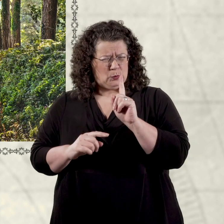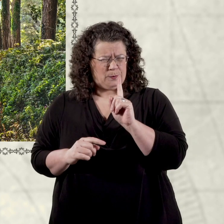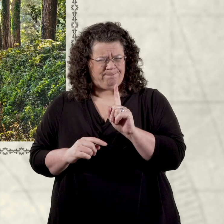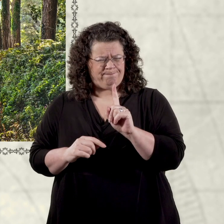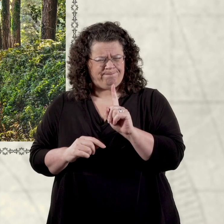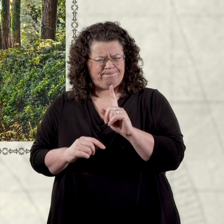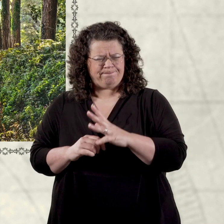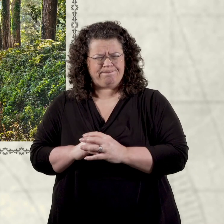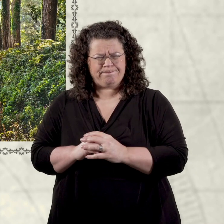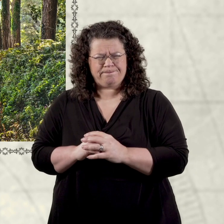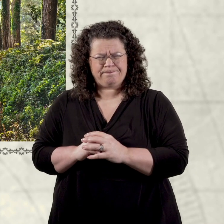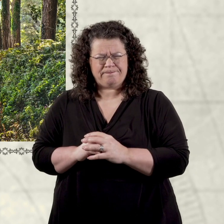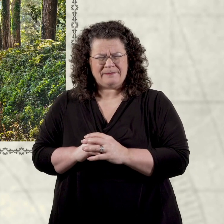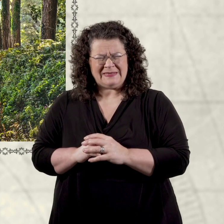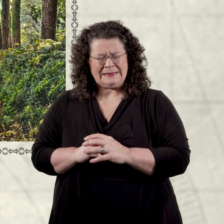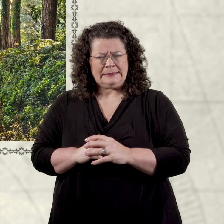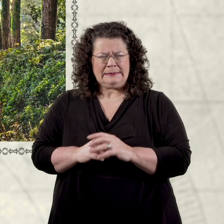Esgusodwch fi.